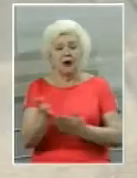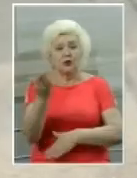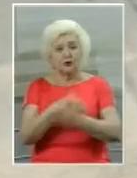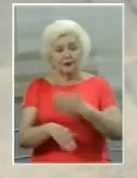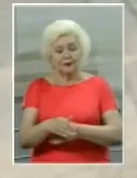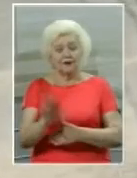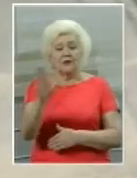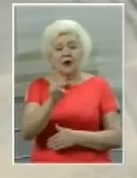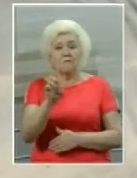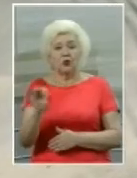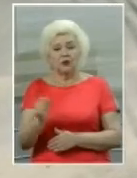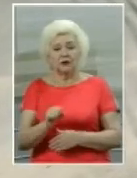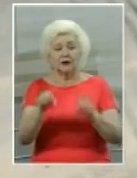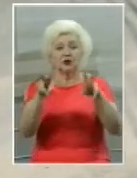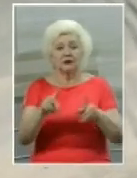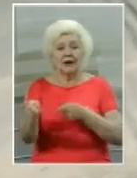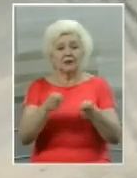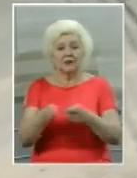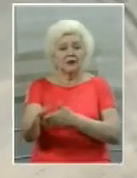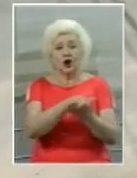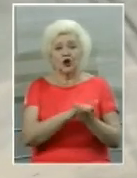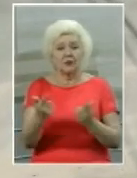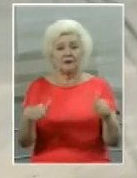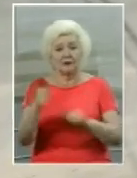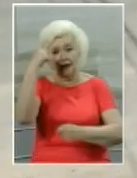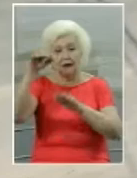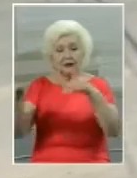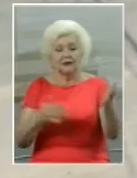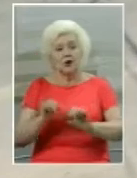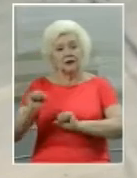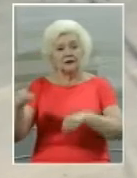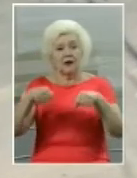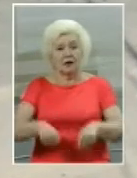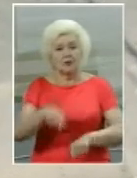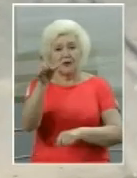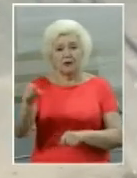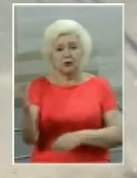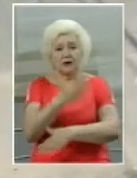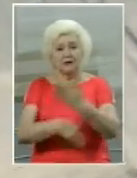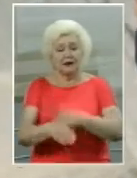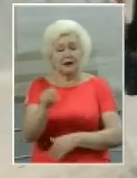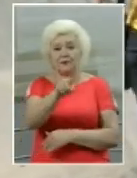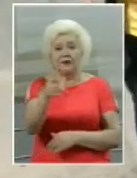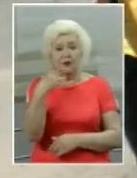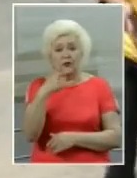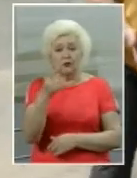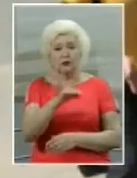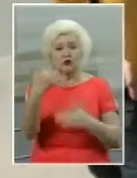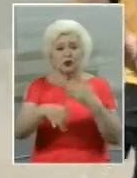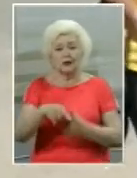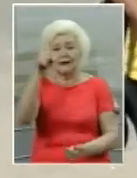інвалідність. Віктор Булка – член правління громадської організації «Ініціатива на захист прав людей з інвалідністю». Він говорить, що Херсон